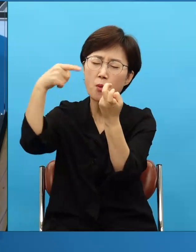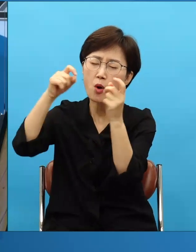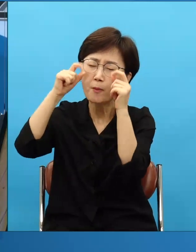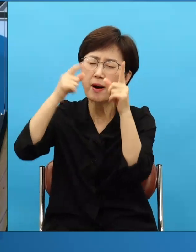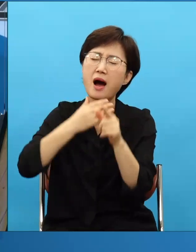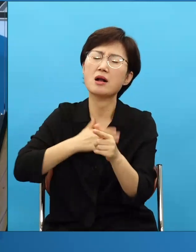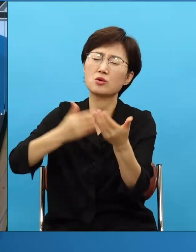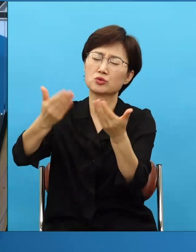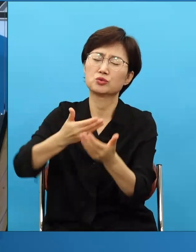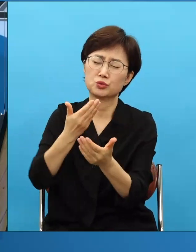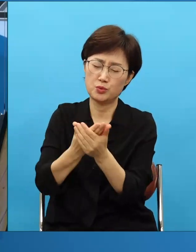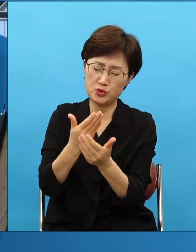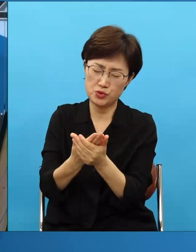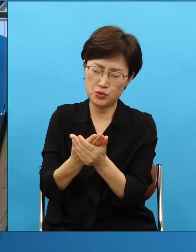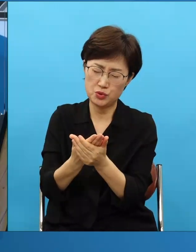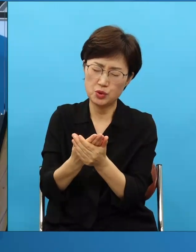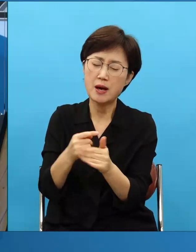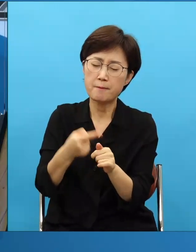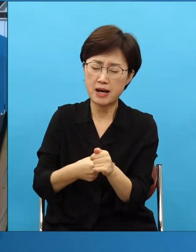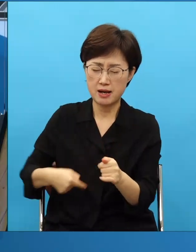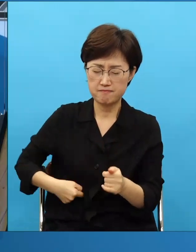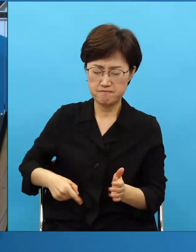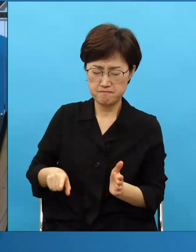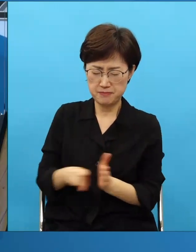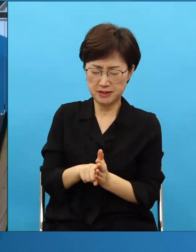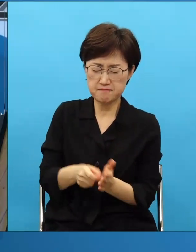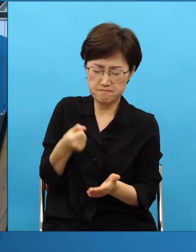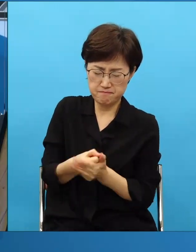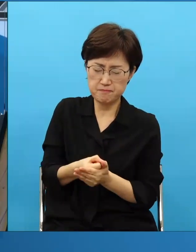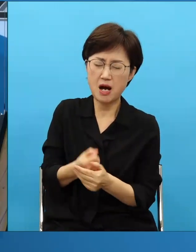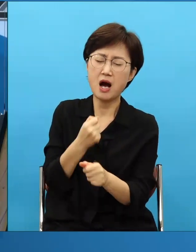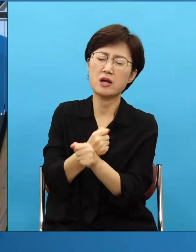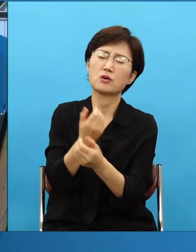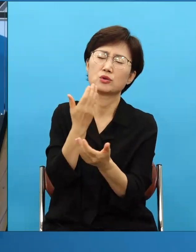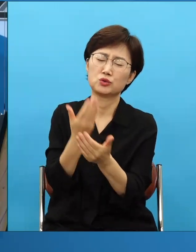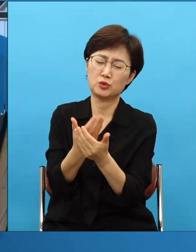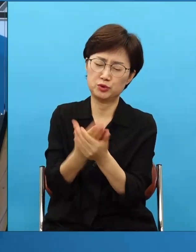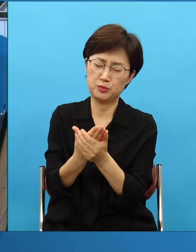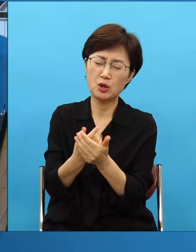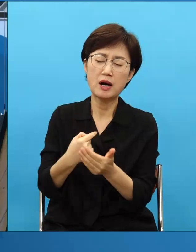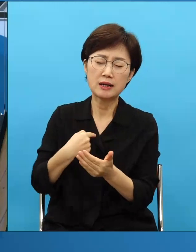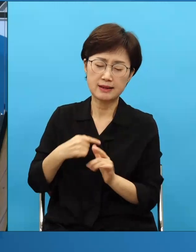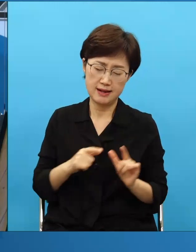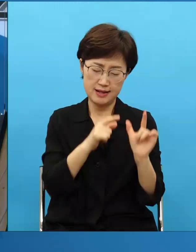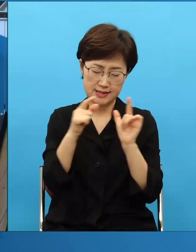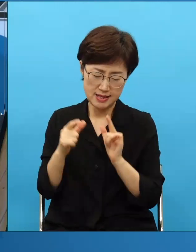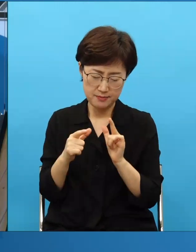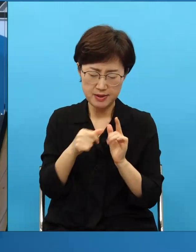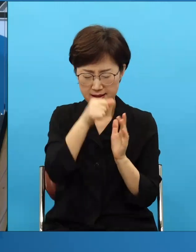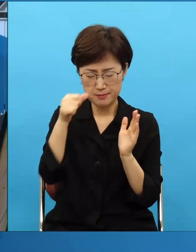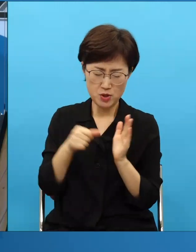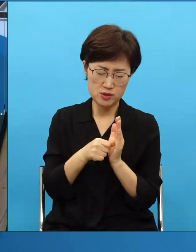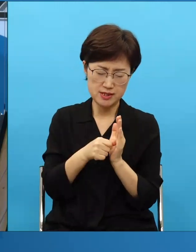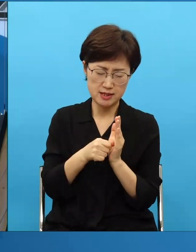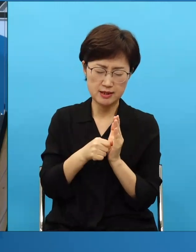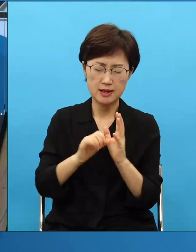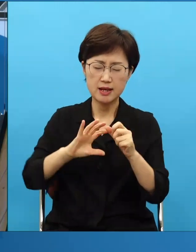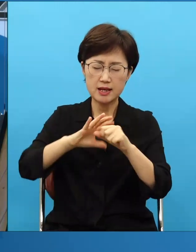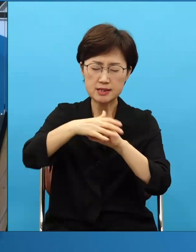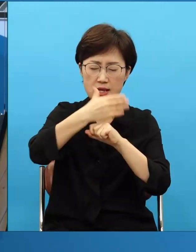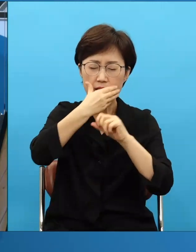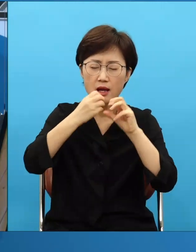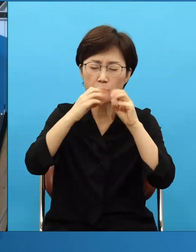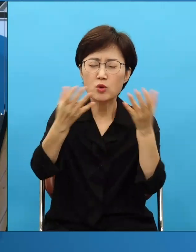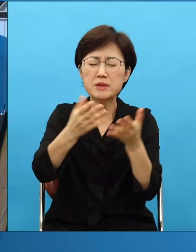새롭게 시작하는 결단의 시간 되게 하시고 세계복음화에 쓰임받는 인생 되게 하옵소서. Please give us the spiritual eyes to see God's things